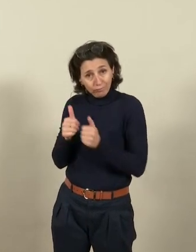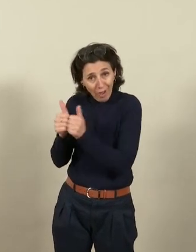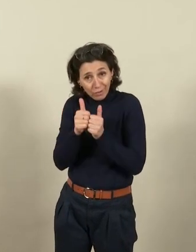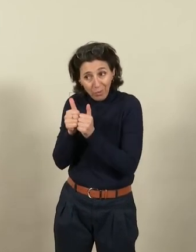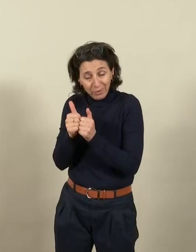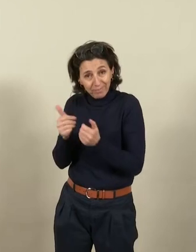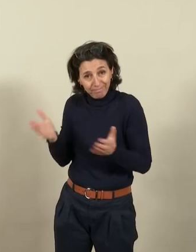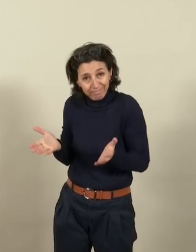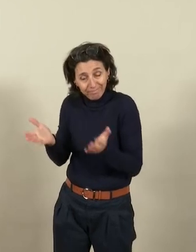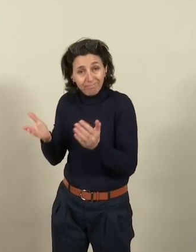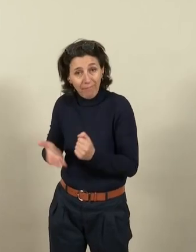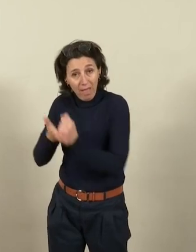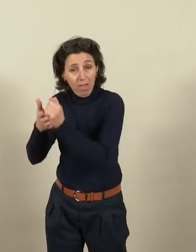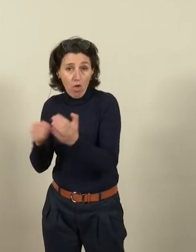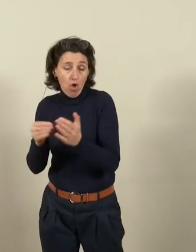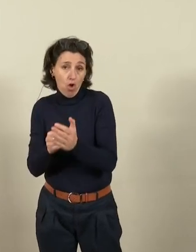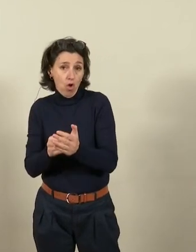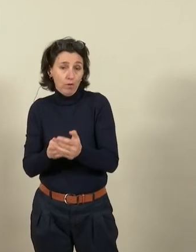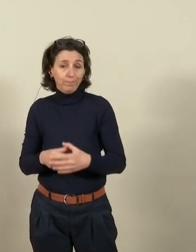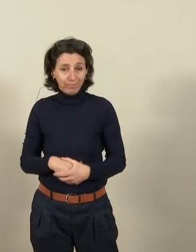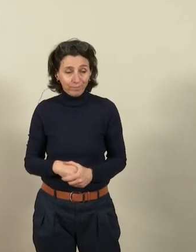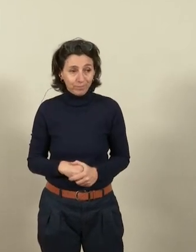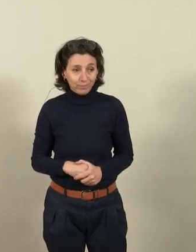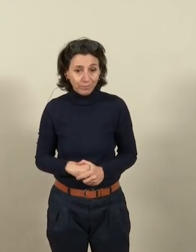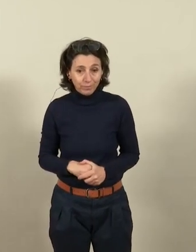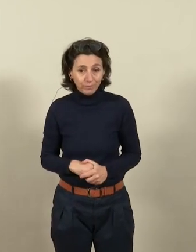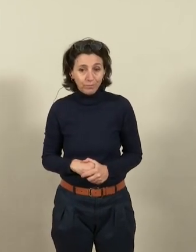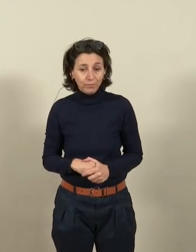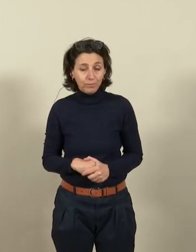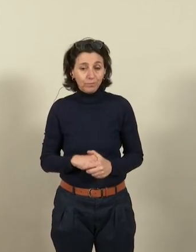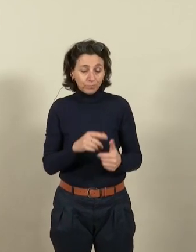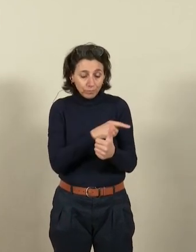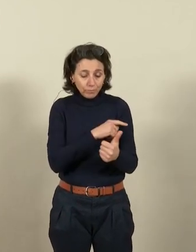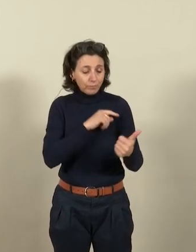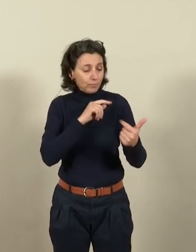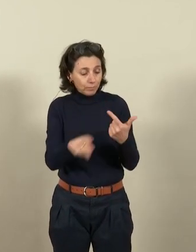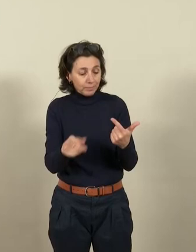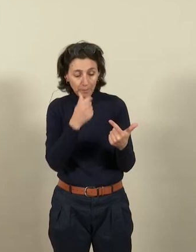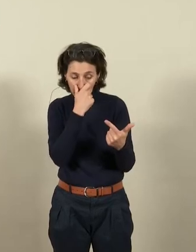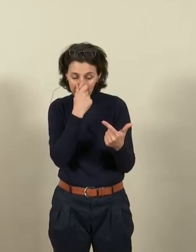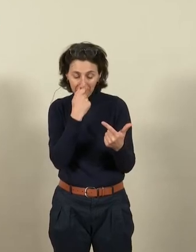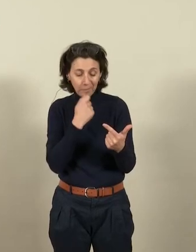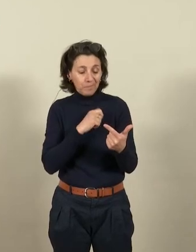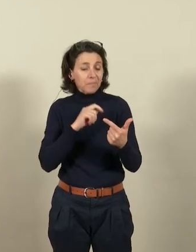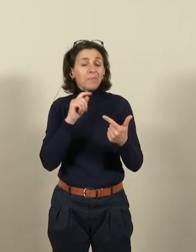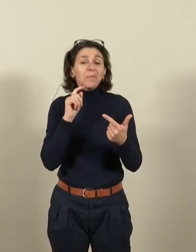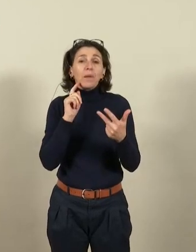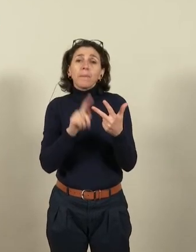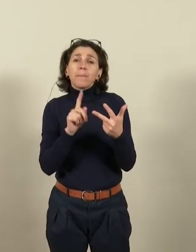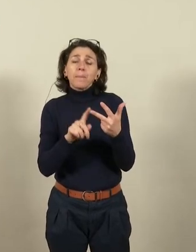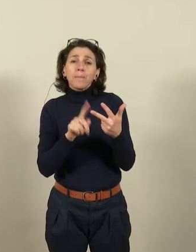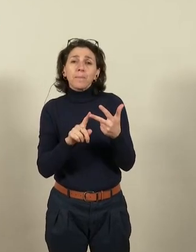l'engagement et dans leur projet deux points ont aussi été le comité